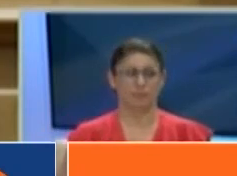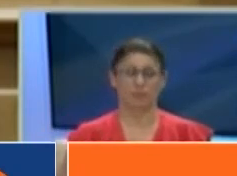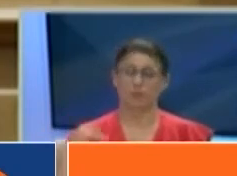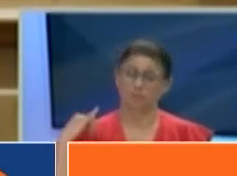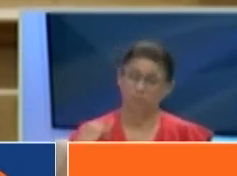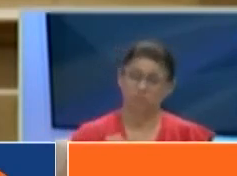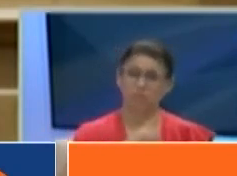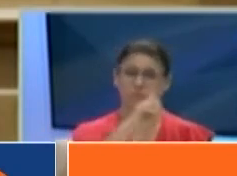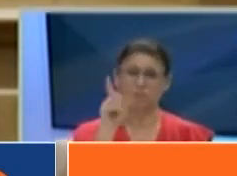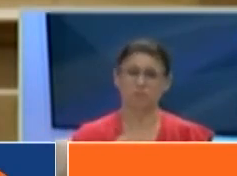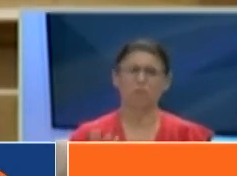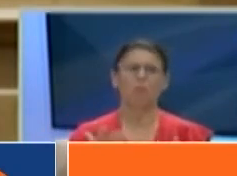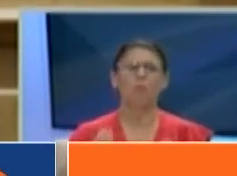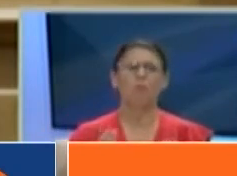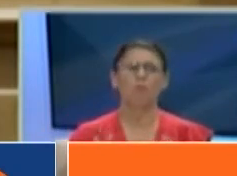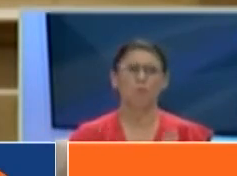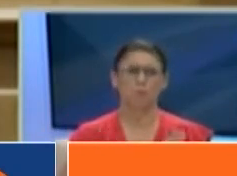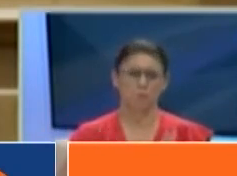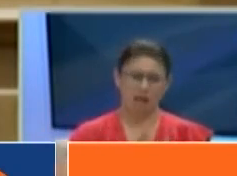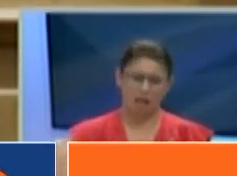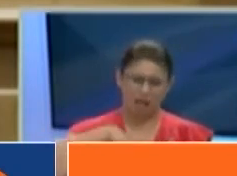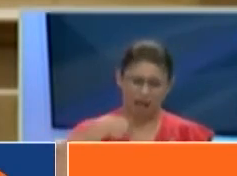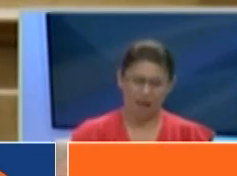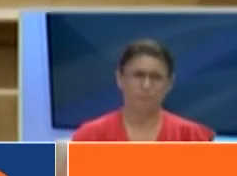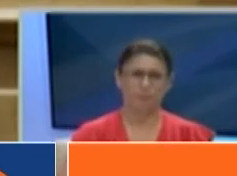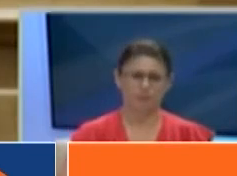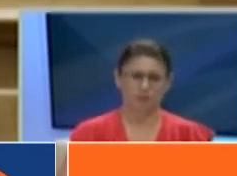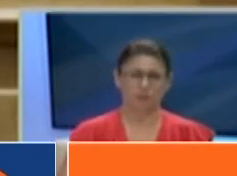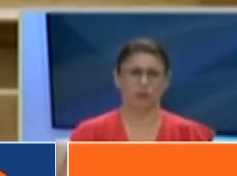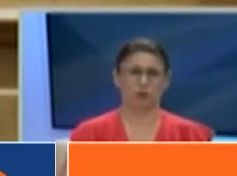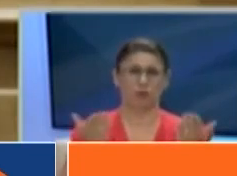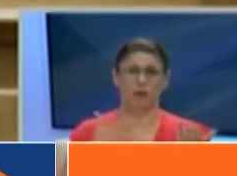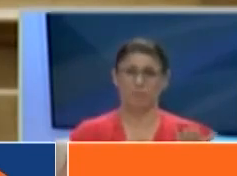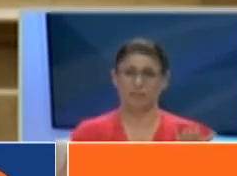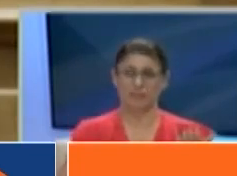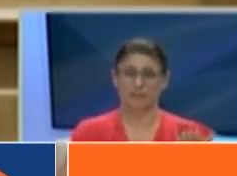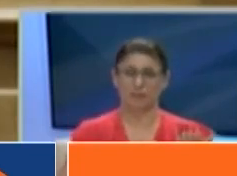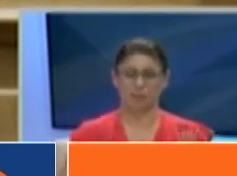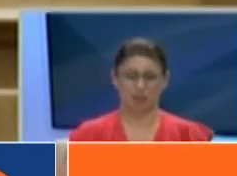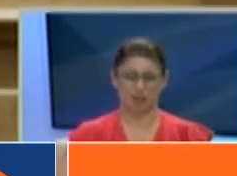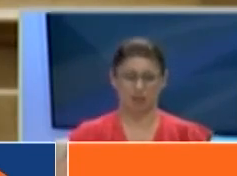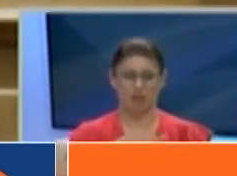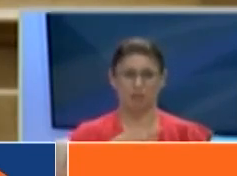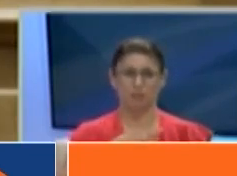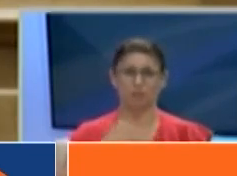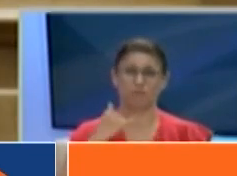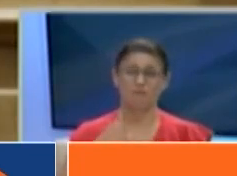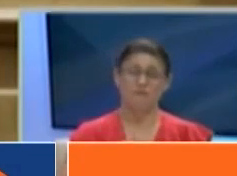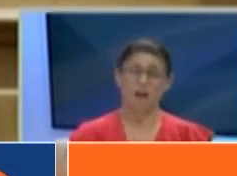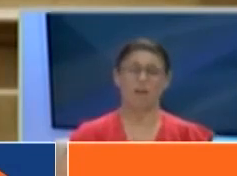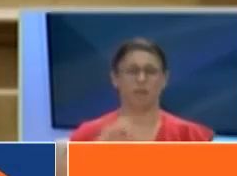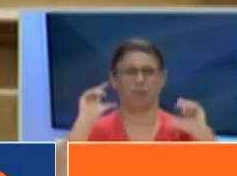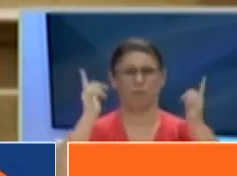πρωτοφανές κοινοβουλευτικό φαινόμενο για αυτό που αντιμετωπίζουμε τις τελευταίες ημέρες την ίδια ώρα η κοινοβουλευτική ομάδα των σπαρτιατών